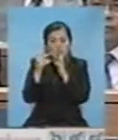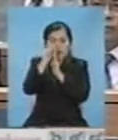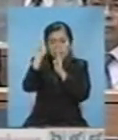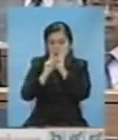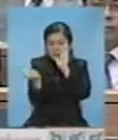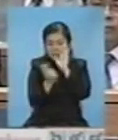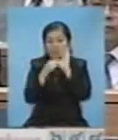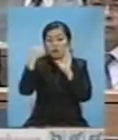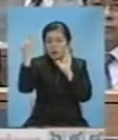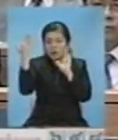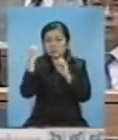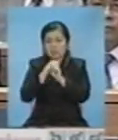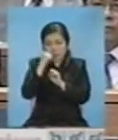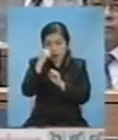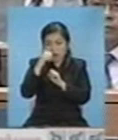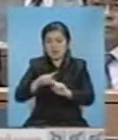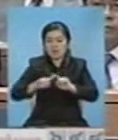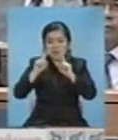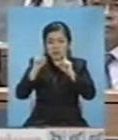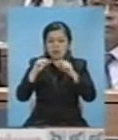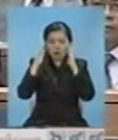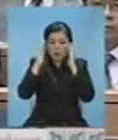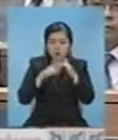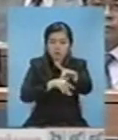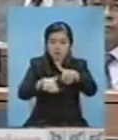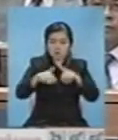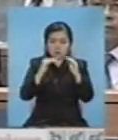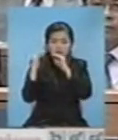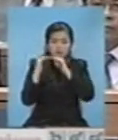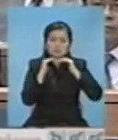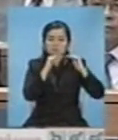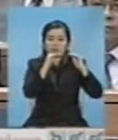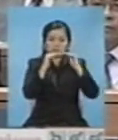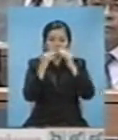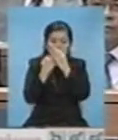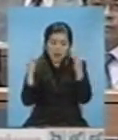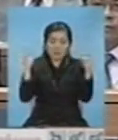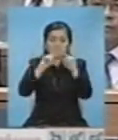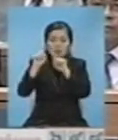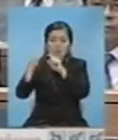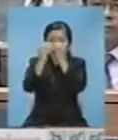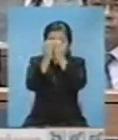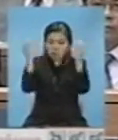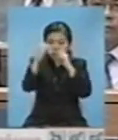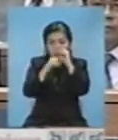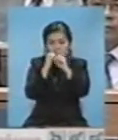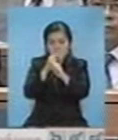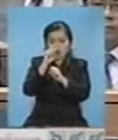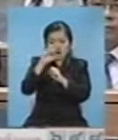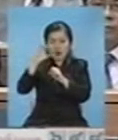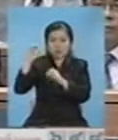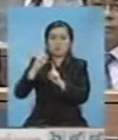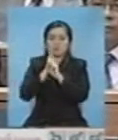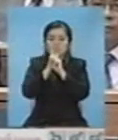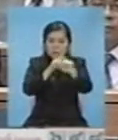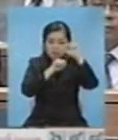ติก่อนแต่สิทธิเสรีภาพของประชาชนภายใต้รัฐธรรมนูญฉบับปัจจุบันเกิดทันทีที่รัฐธรรมนูญบังคับใ